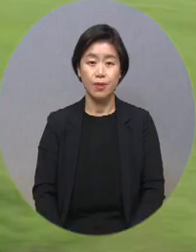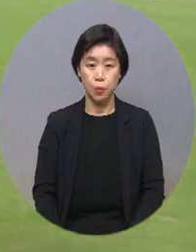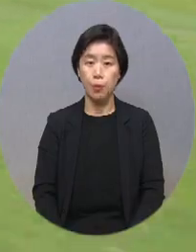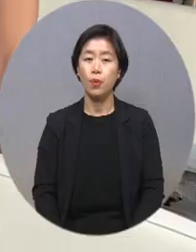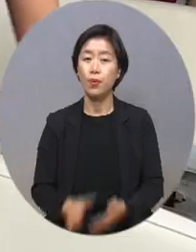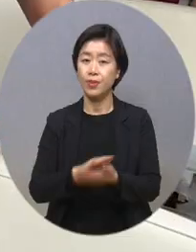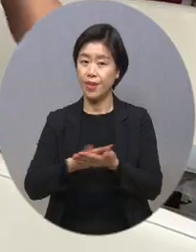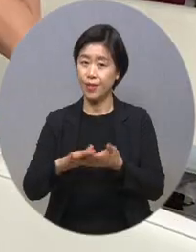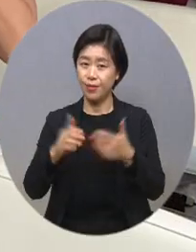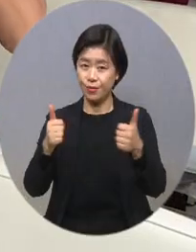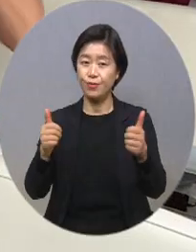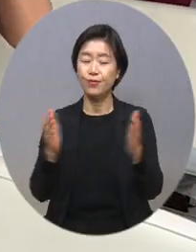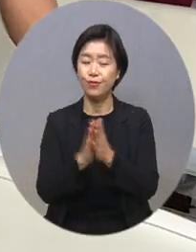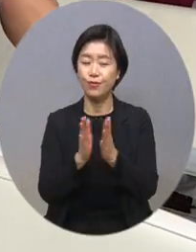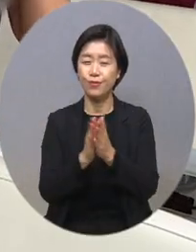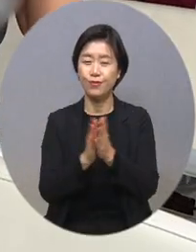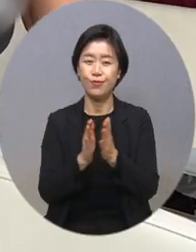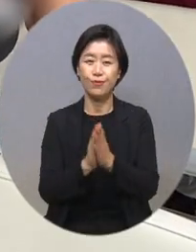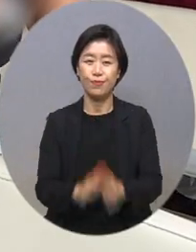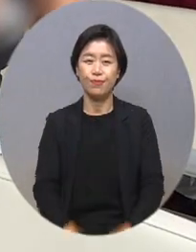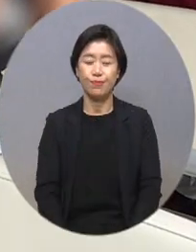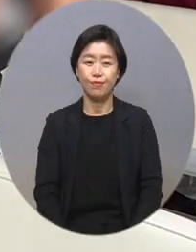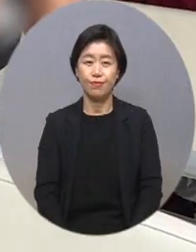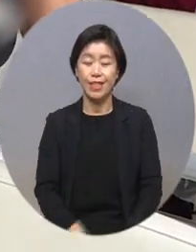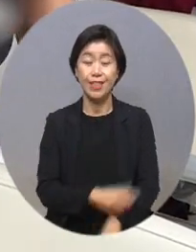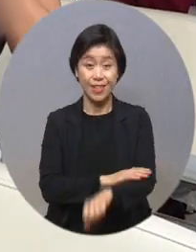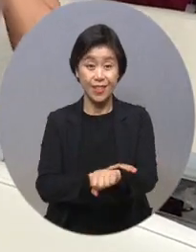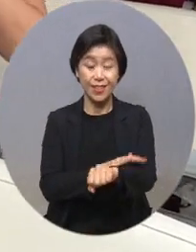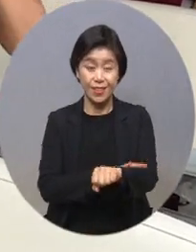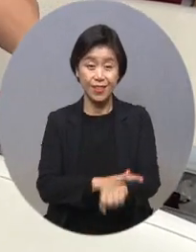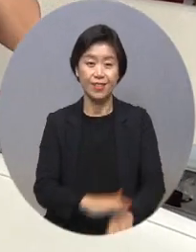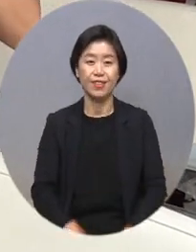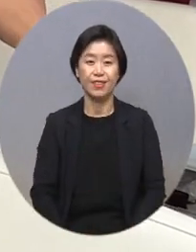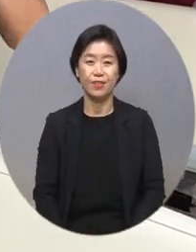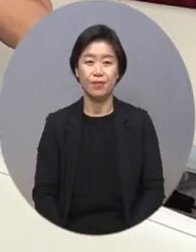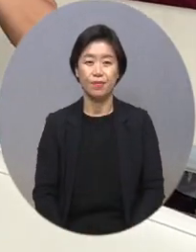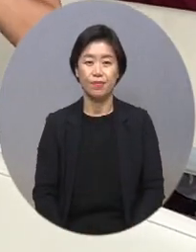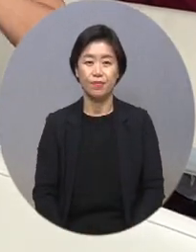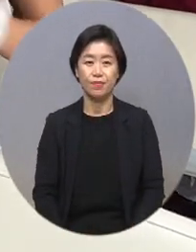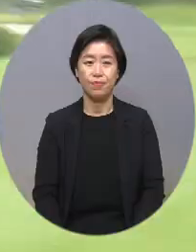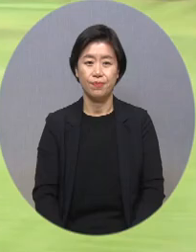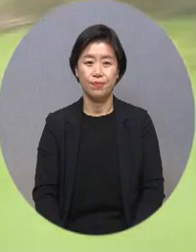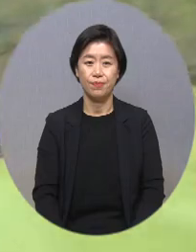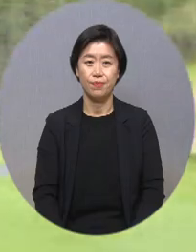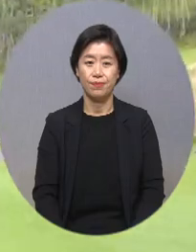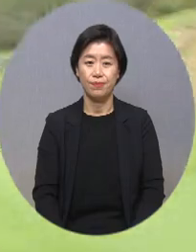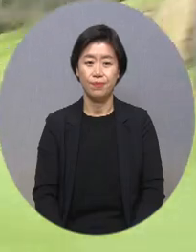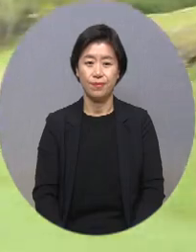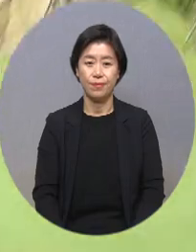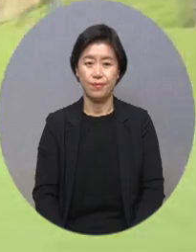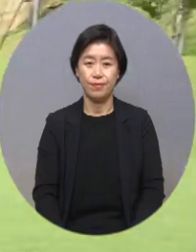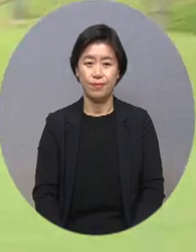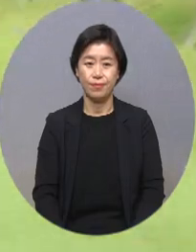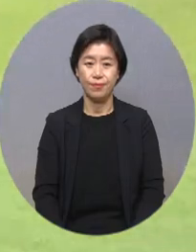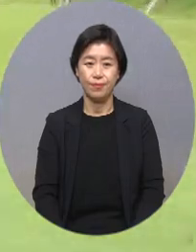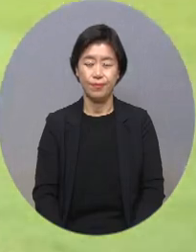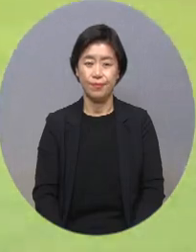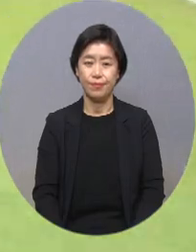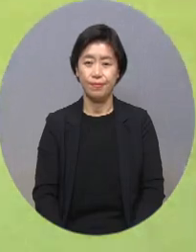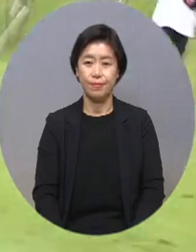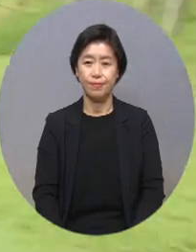나이스. 나이스 나이스 잘했어 잘했어. 잘했어. 잘했어. 플스 나오면 안 되는데. 쓰리온 쓰리온.